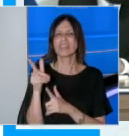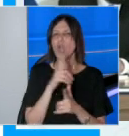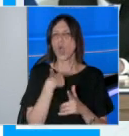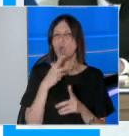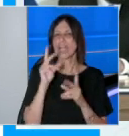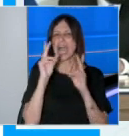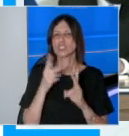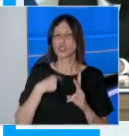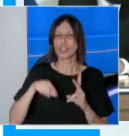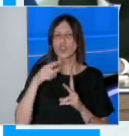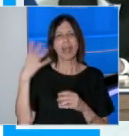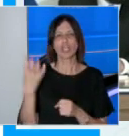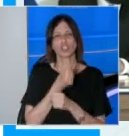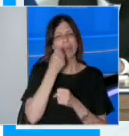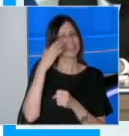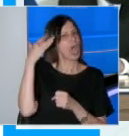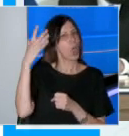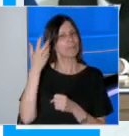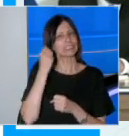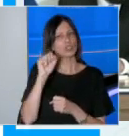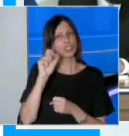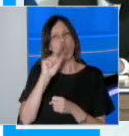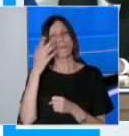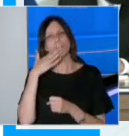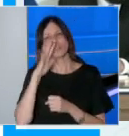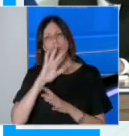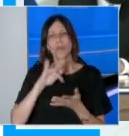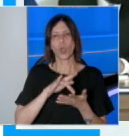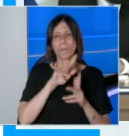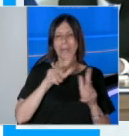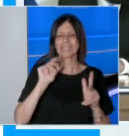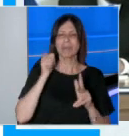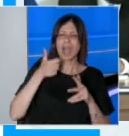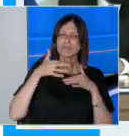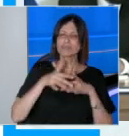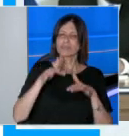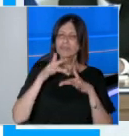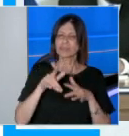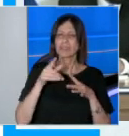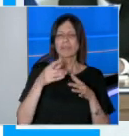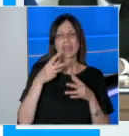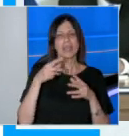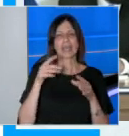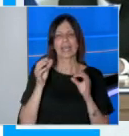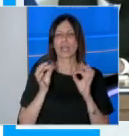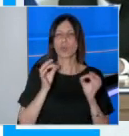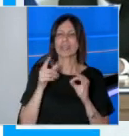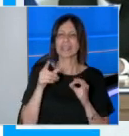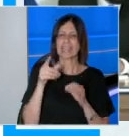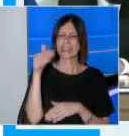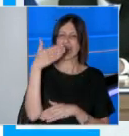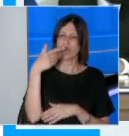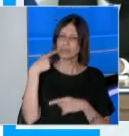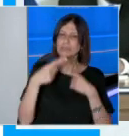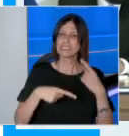החלום הציוני, לא בירושלים ולא באף מקום בארץ. מחר יצעדו אלפים בריקוד הדגלים המסורתי. לא מדובר בצעדה